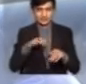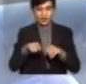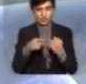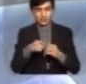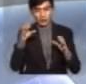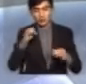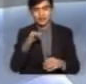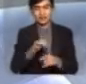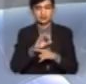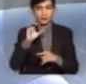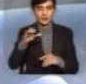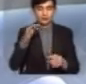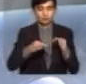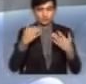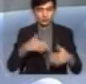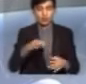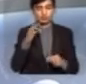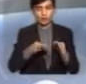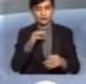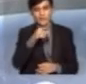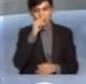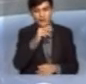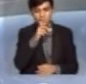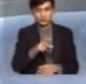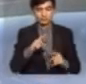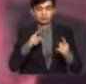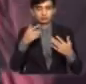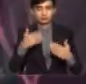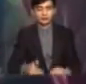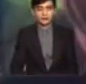направили в суд с санкции суда обвиняемых арестовали